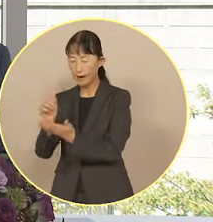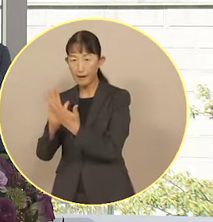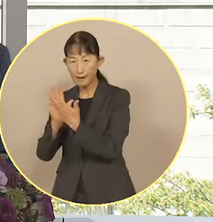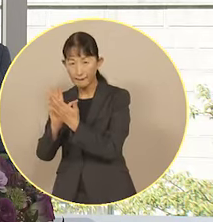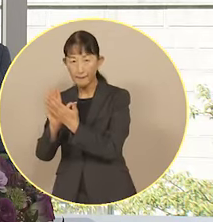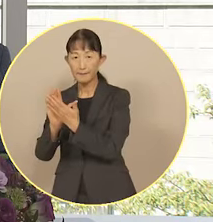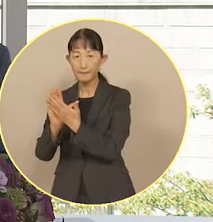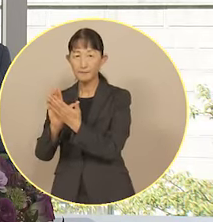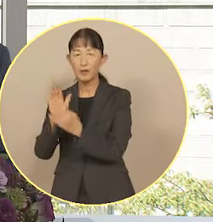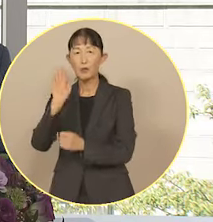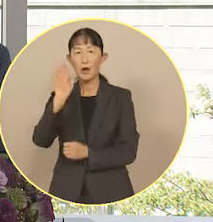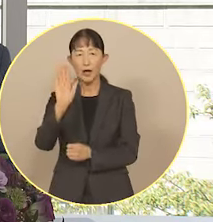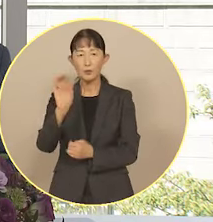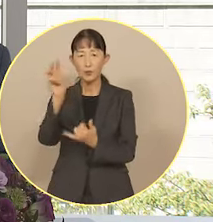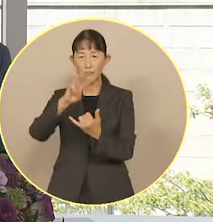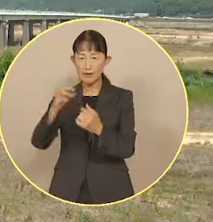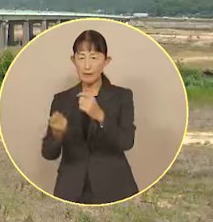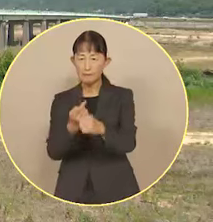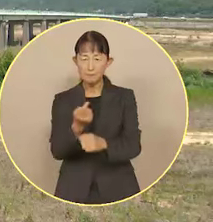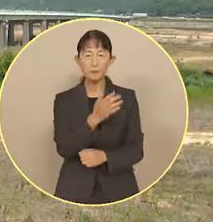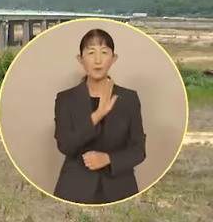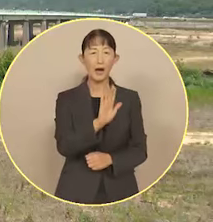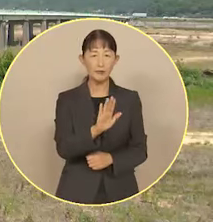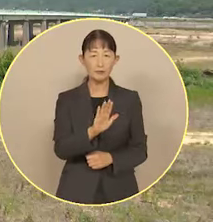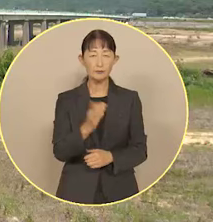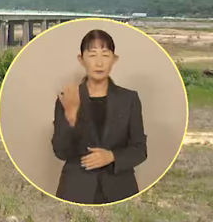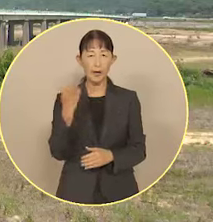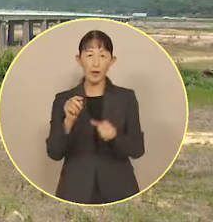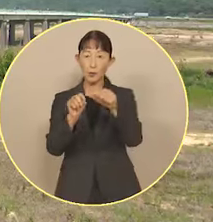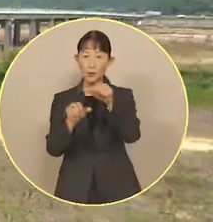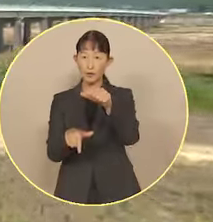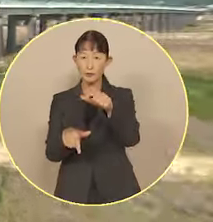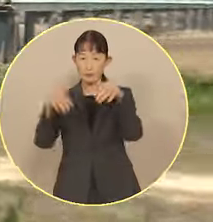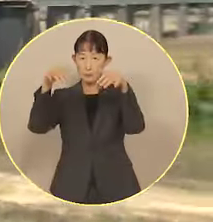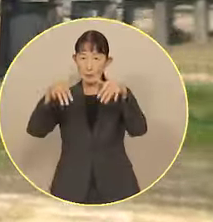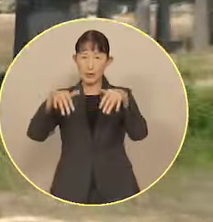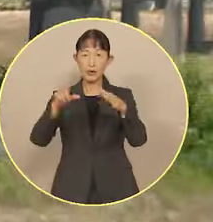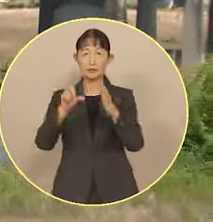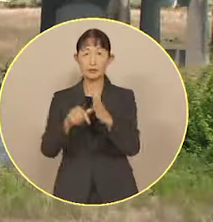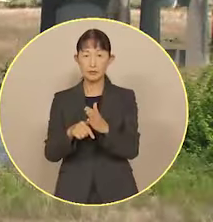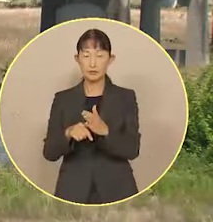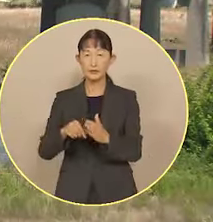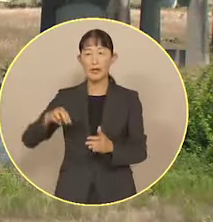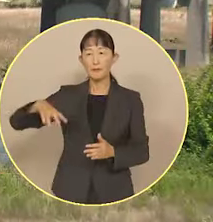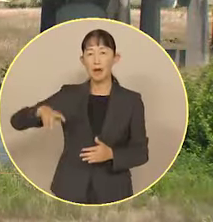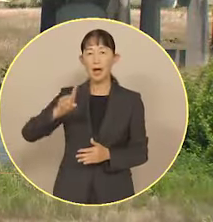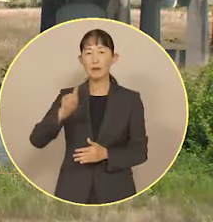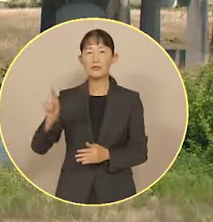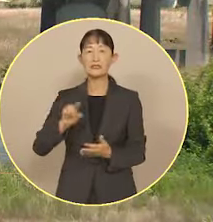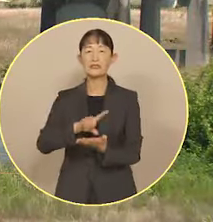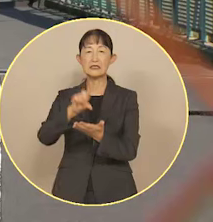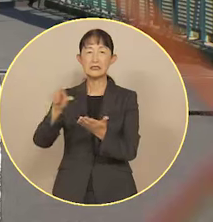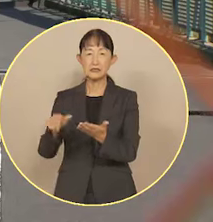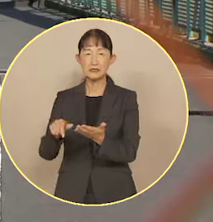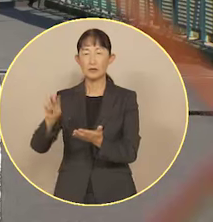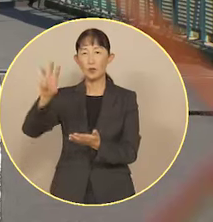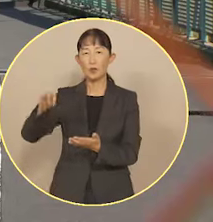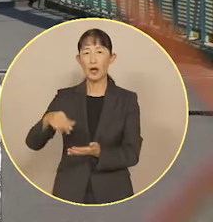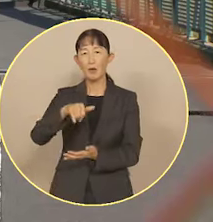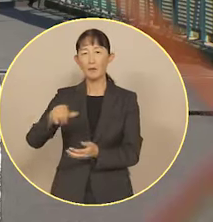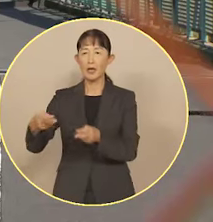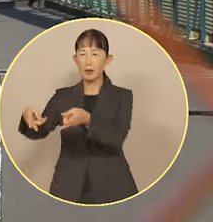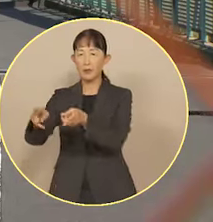次々と災害がやってまいりました本年5月の大雨では馬地区の橋の客が傾き